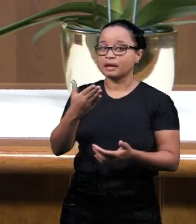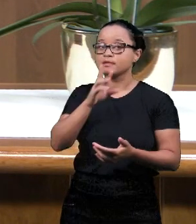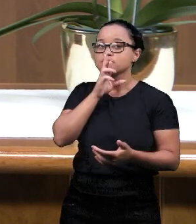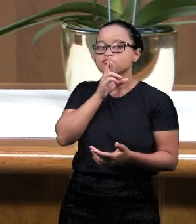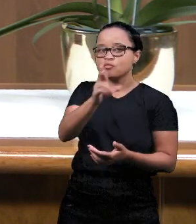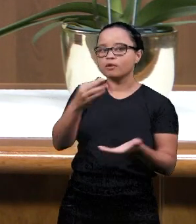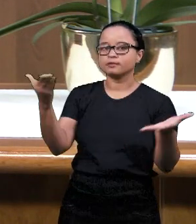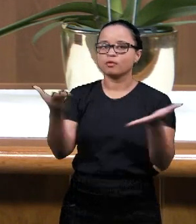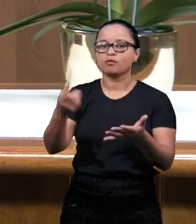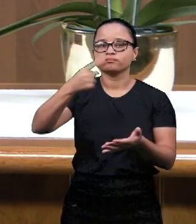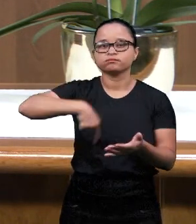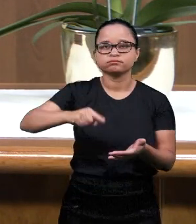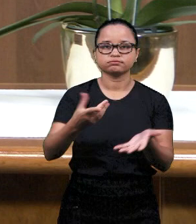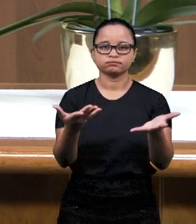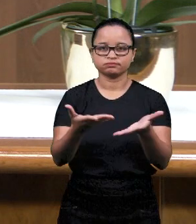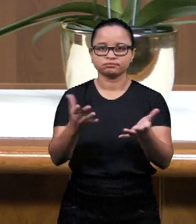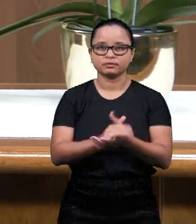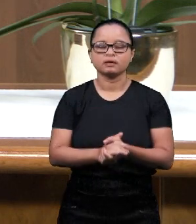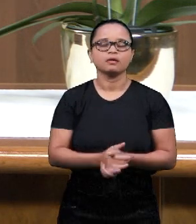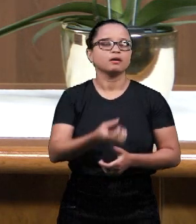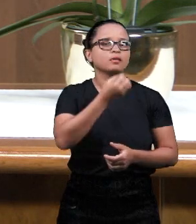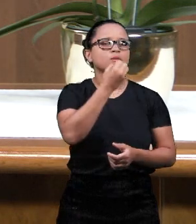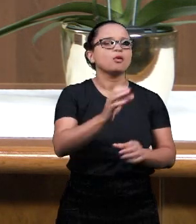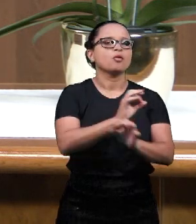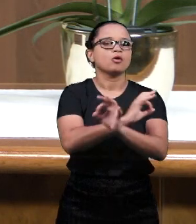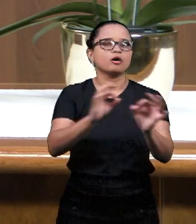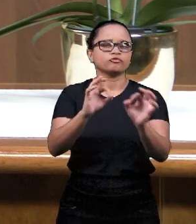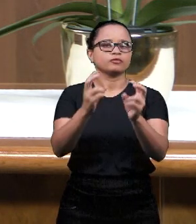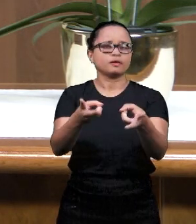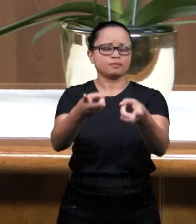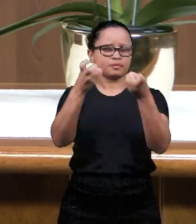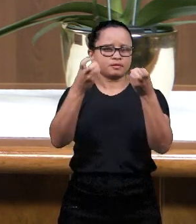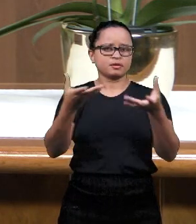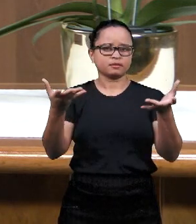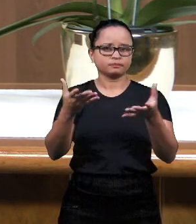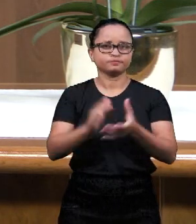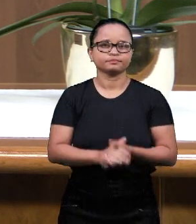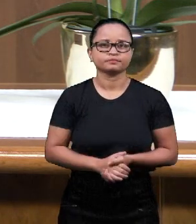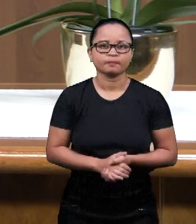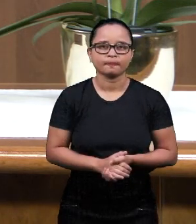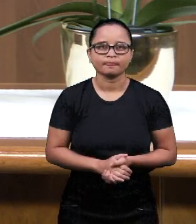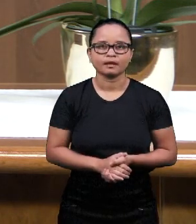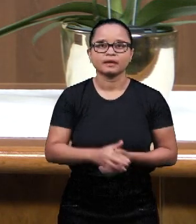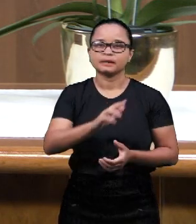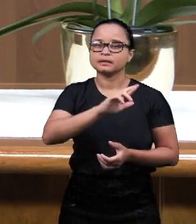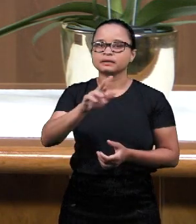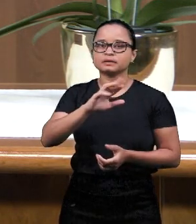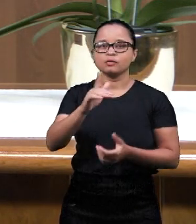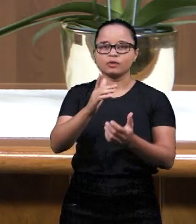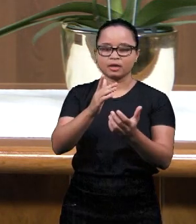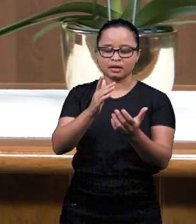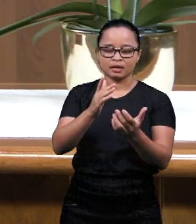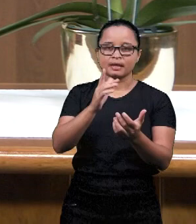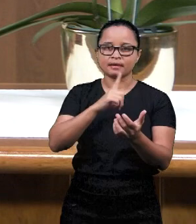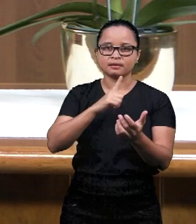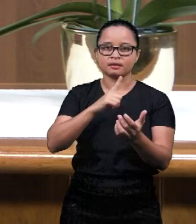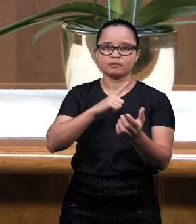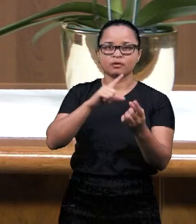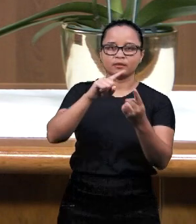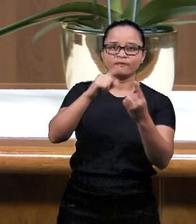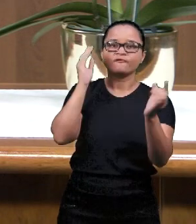Nous allons apporter la réponse. Très bien, vous vous êtes aperçu que cette fois-ci, il n'y a pas eu donc